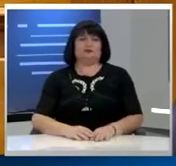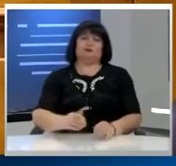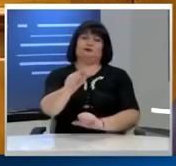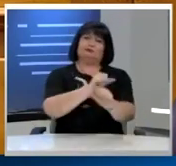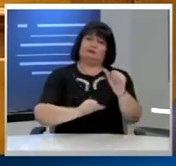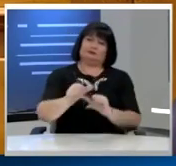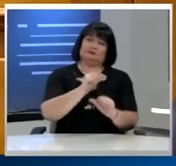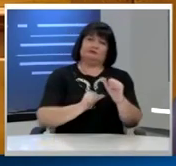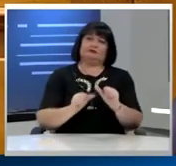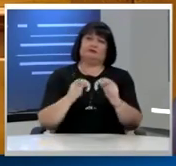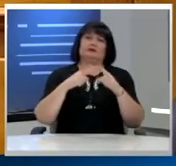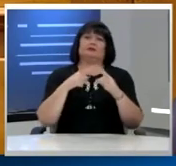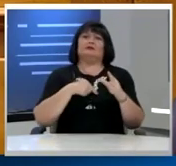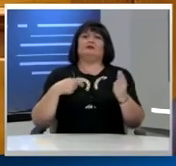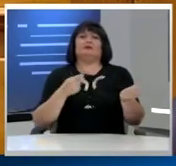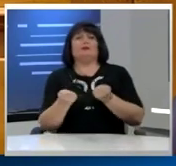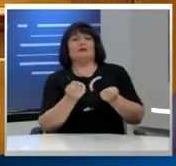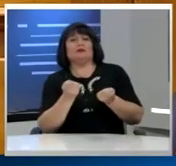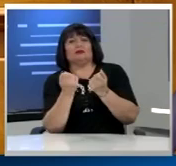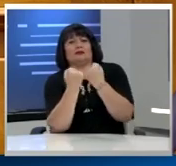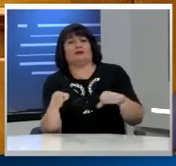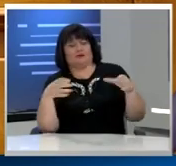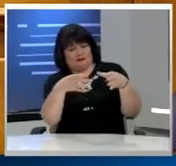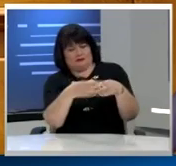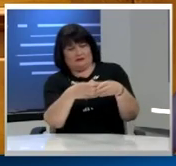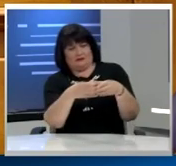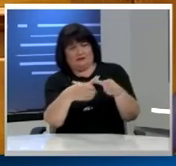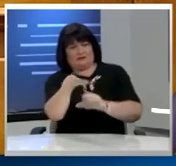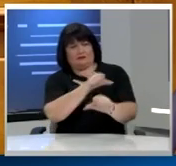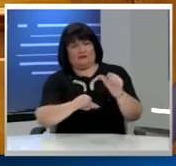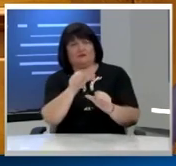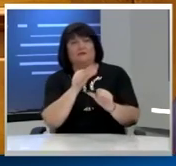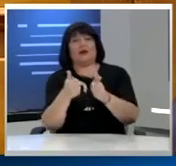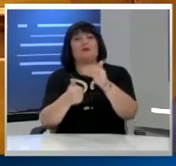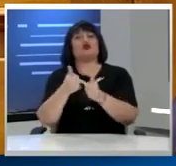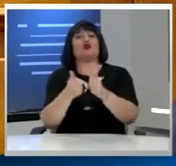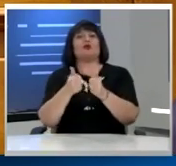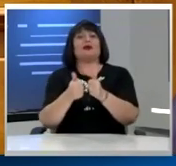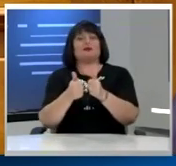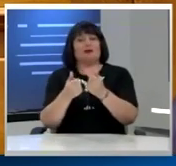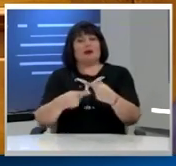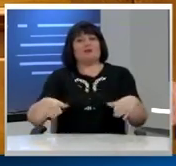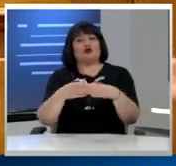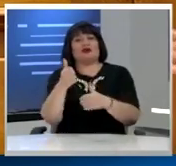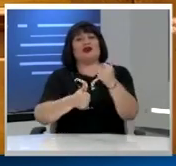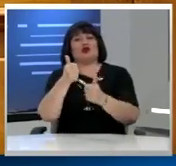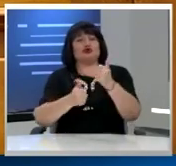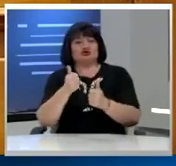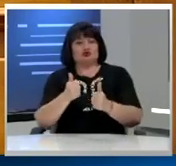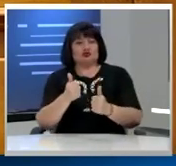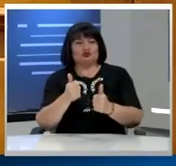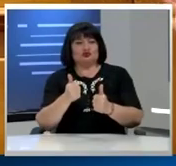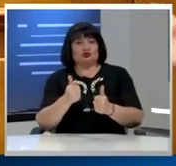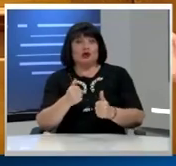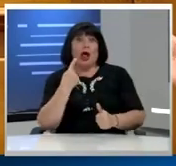αλλάξετε τη διοίκηση μιας ανεξάρτητης αρχής της Επιτροπής Ανταγωνισμού. Αν είναι ο ΩΣΑ, τότε να